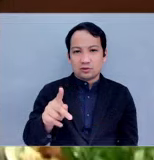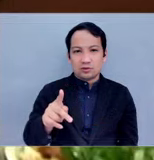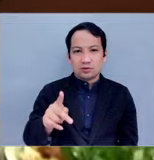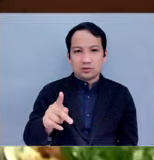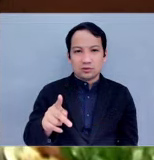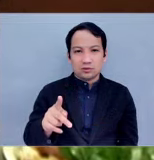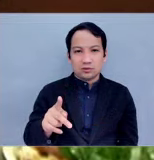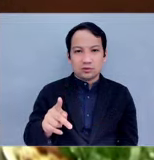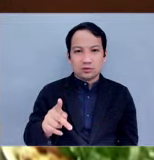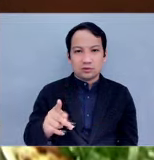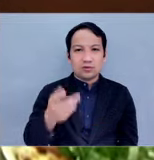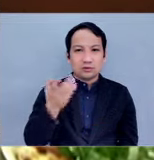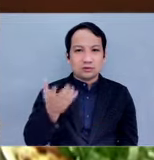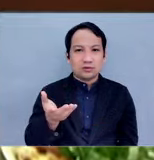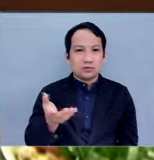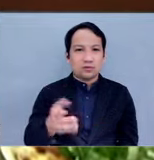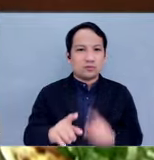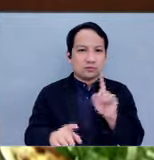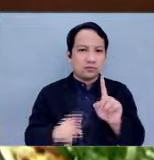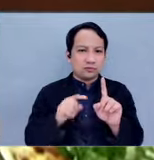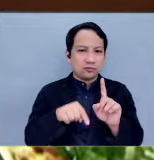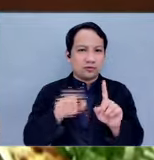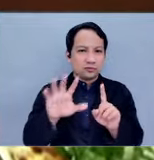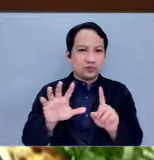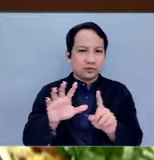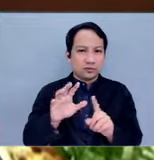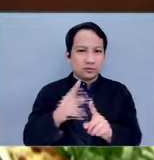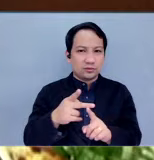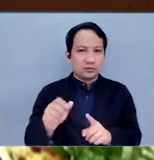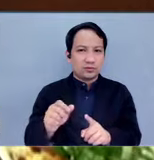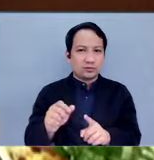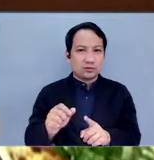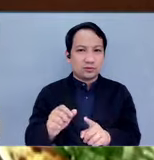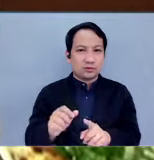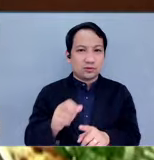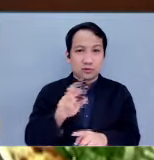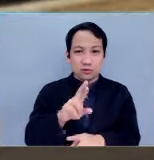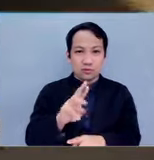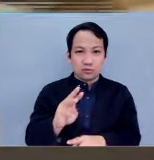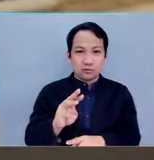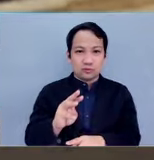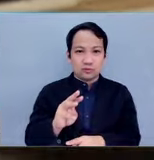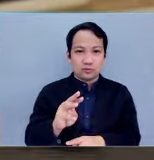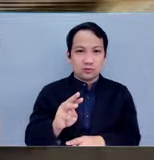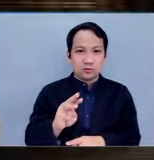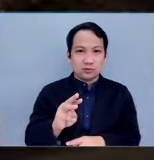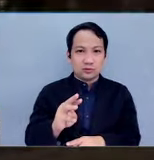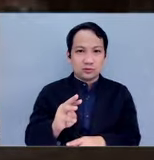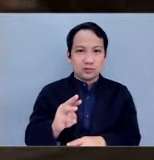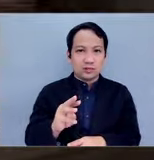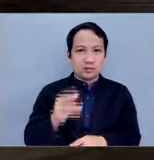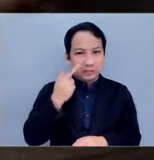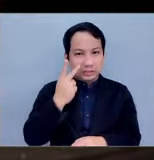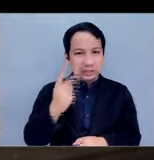it is weighing 1.5 kilos. Yun yung raw weight niya. So kitang-kita nyo, siksik na siksik.